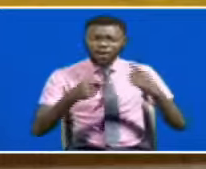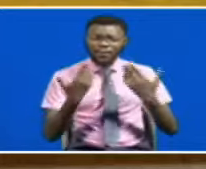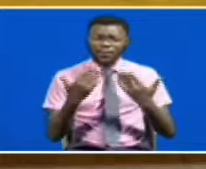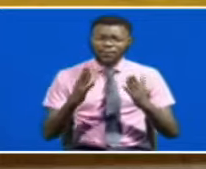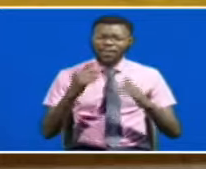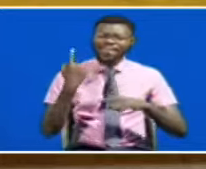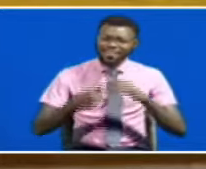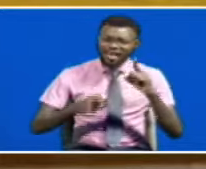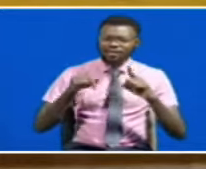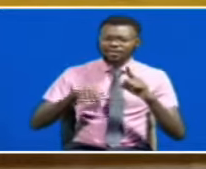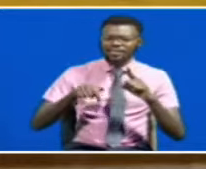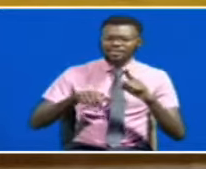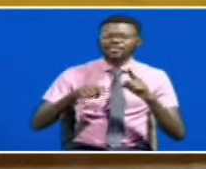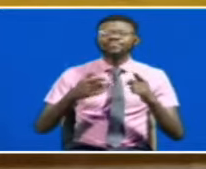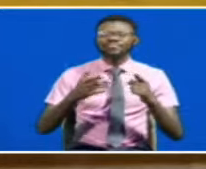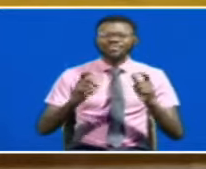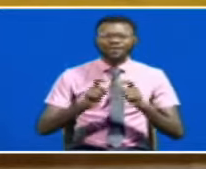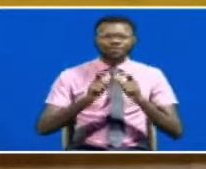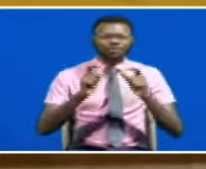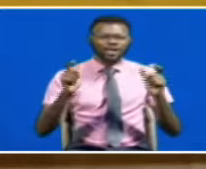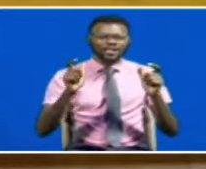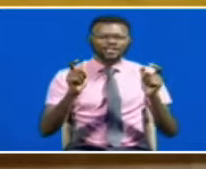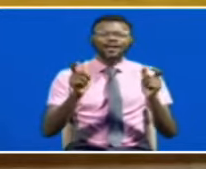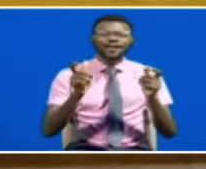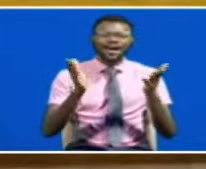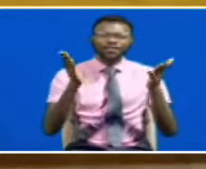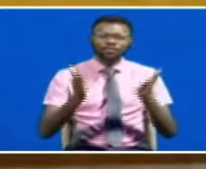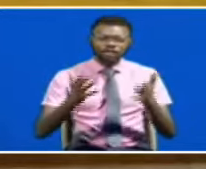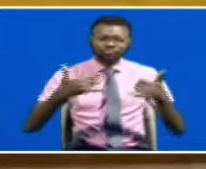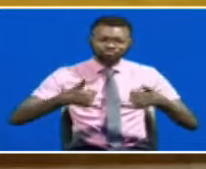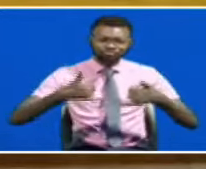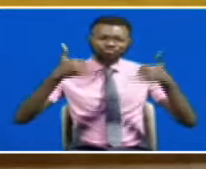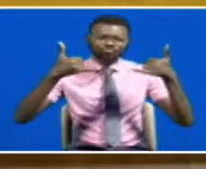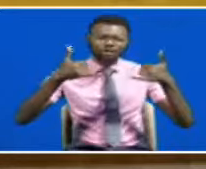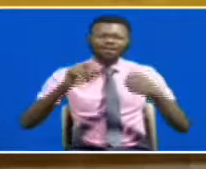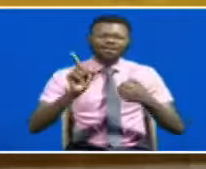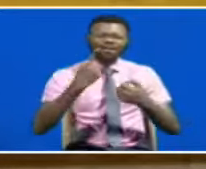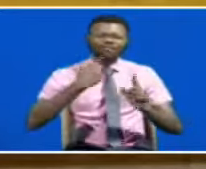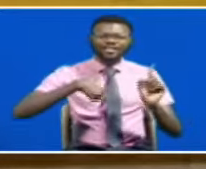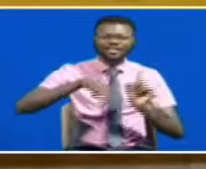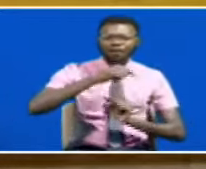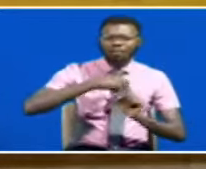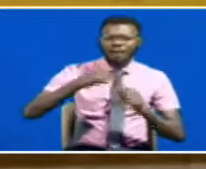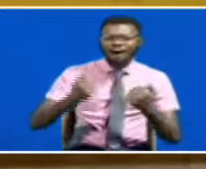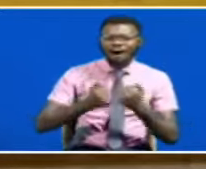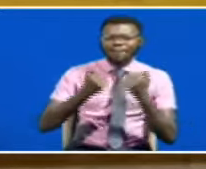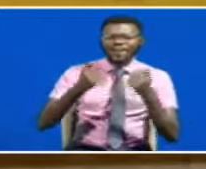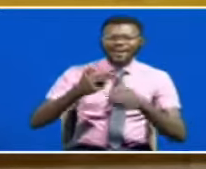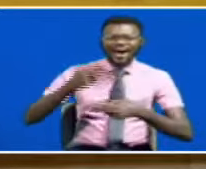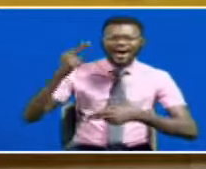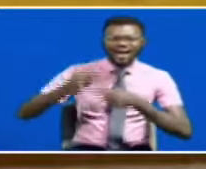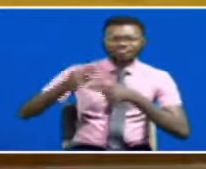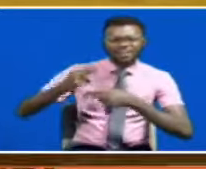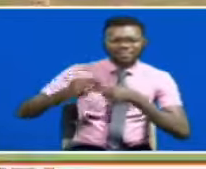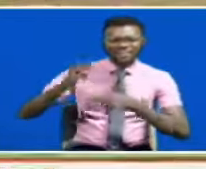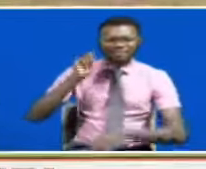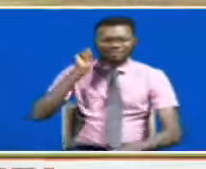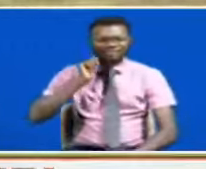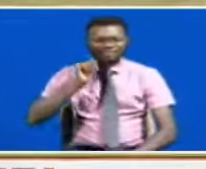kwenye mashindano ya kombe la Great Rift kwenye makala ya kwanza aliyofanyika katika uwanja wa Showground mjini Kapsabet katika kaunti ya